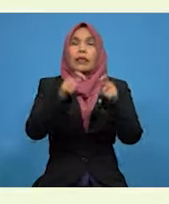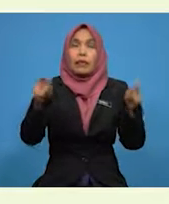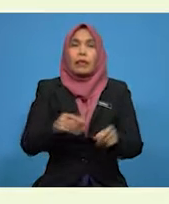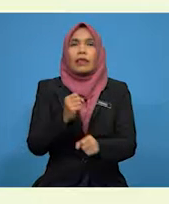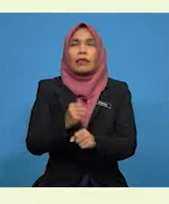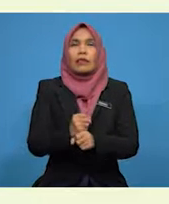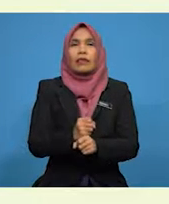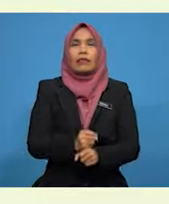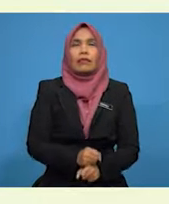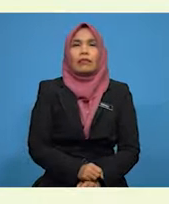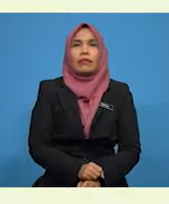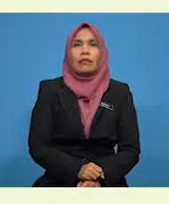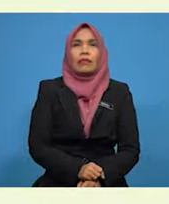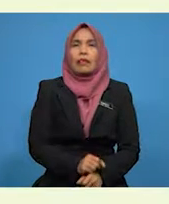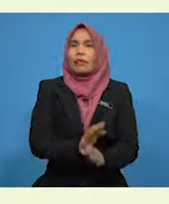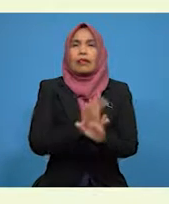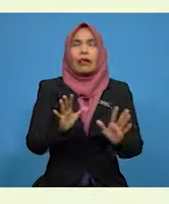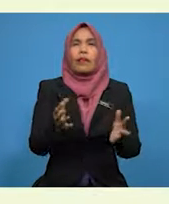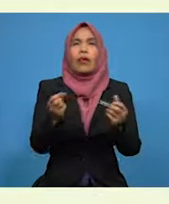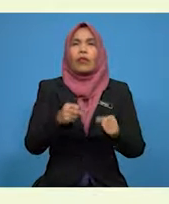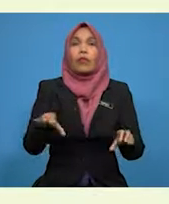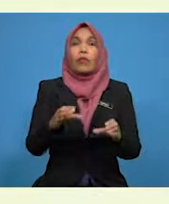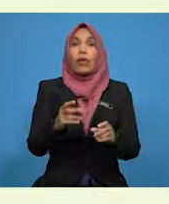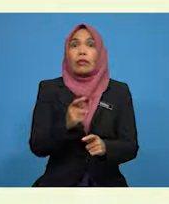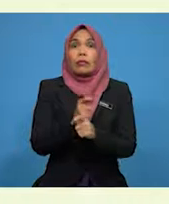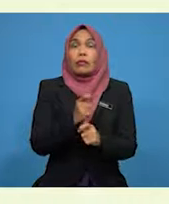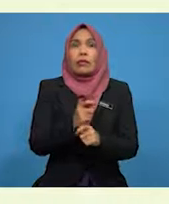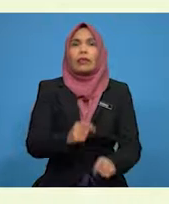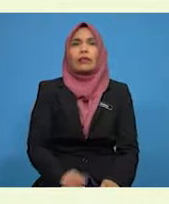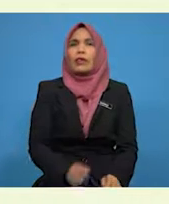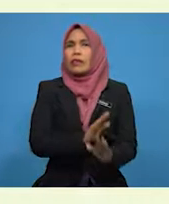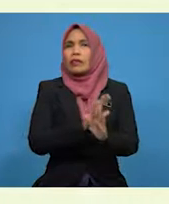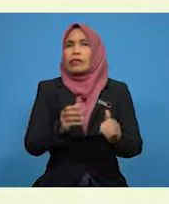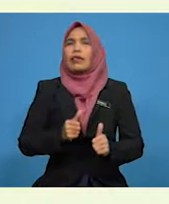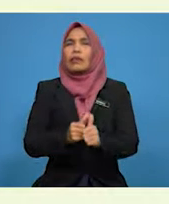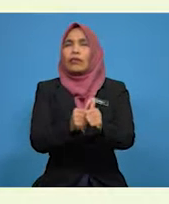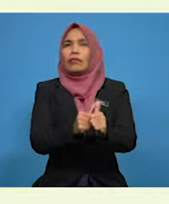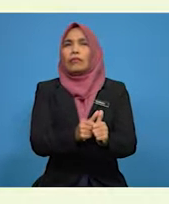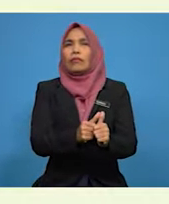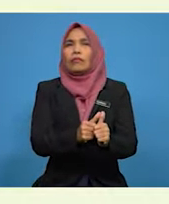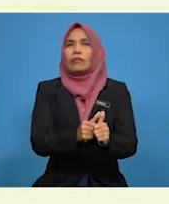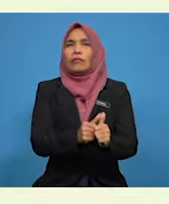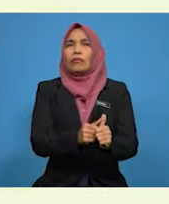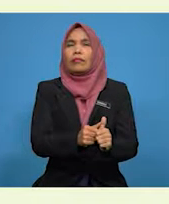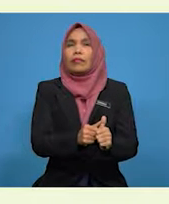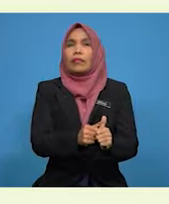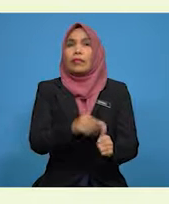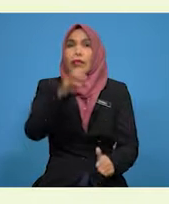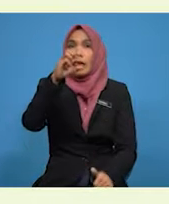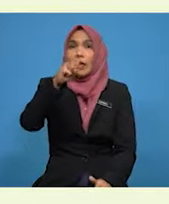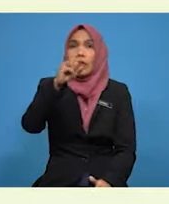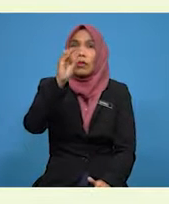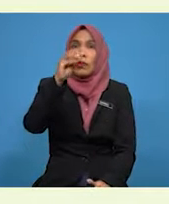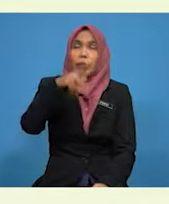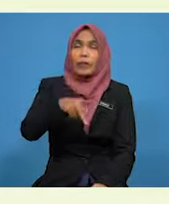kerja, cuba mengelak dari melaksanakan tugas, tidak mematuhi standard of procedure